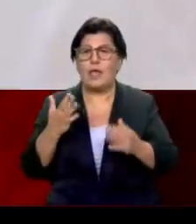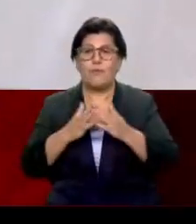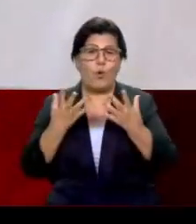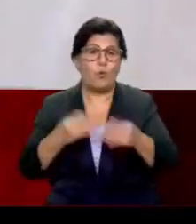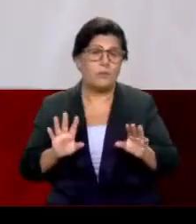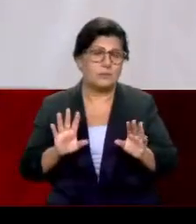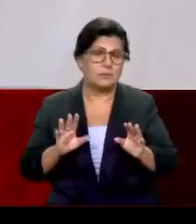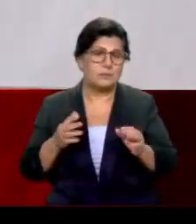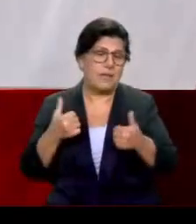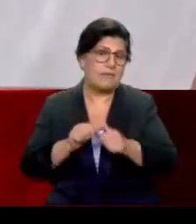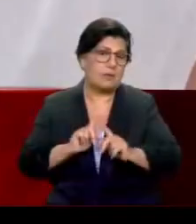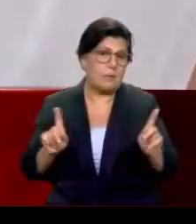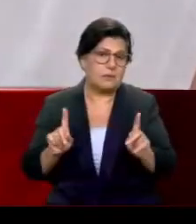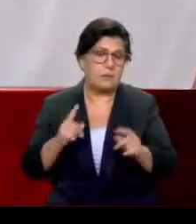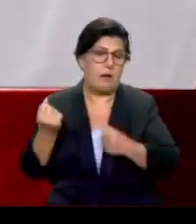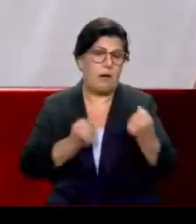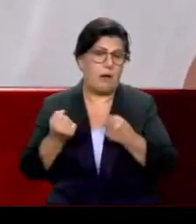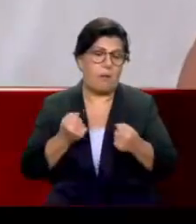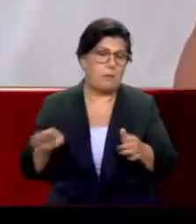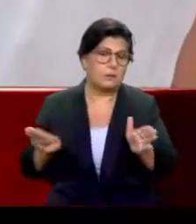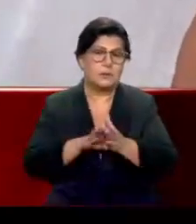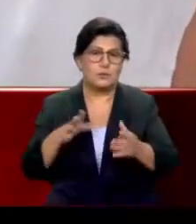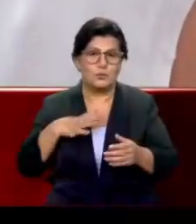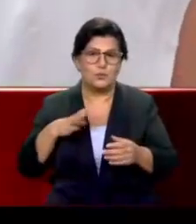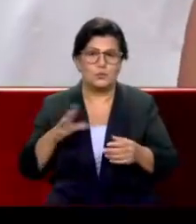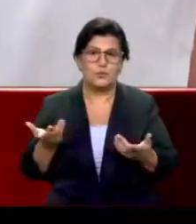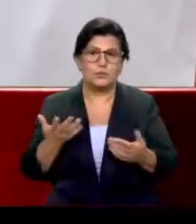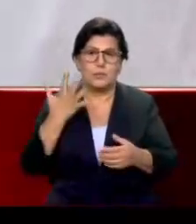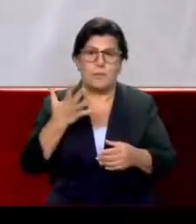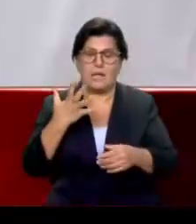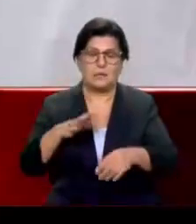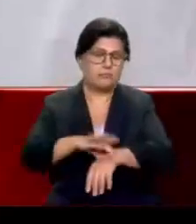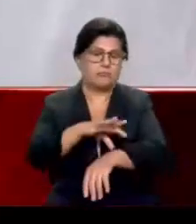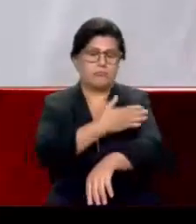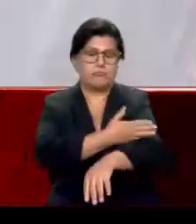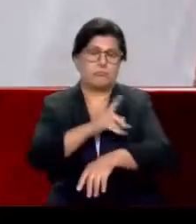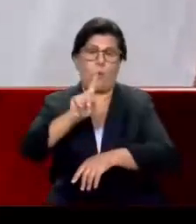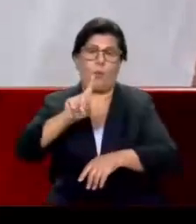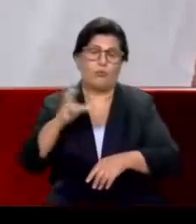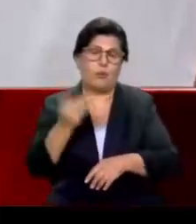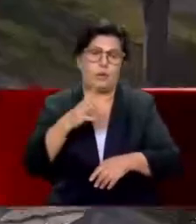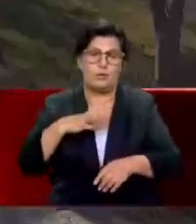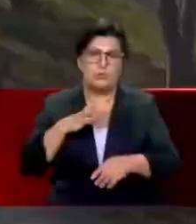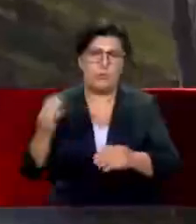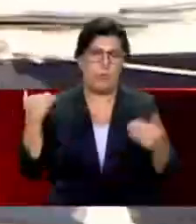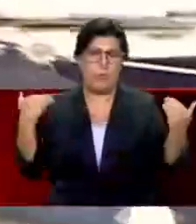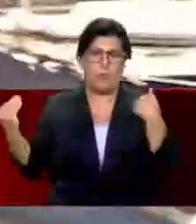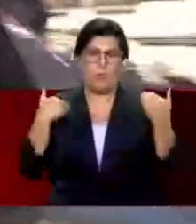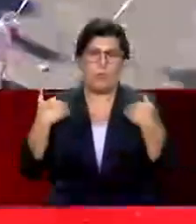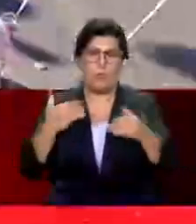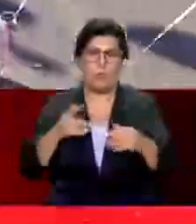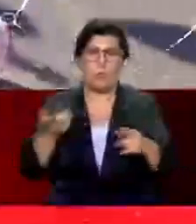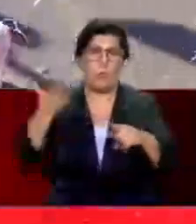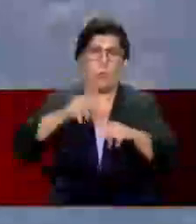olmadan evlenemeyiz falan. Bir araba daha istiyoruz. İşte takımız işte 5 ise bilezik 10 olsun gibi şeyler. Şaşalı